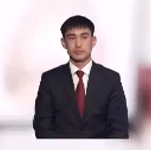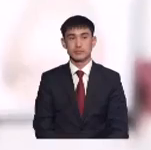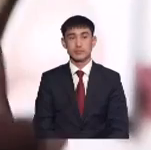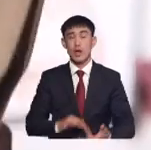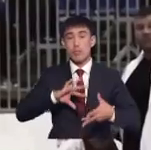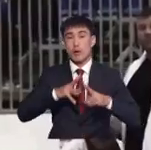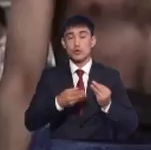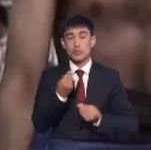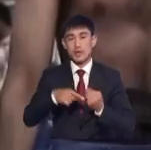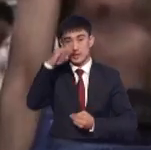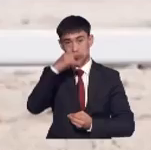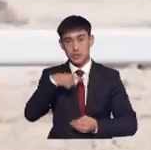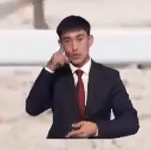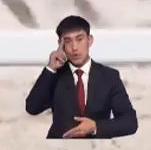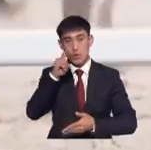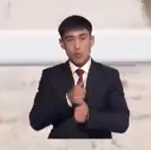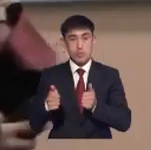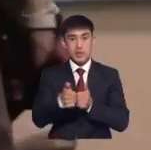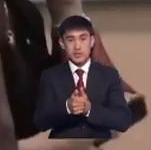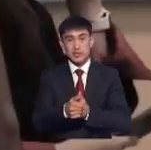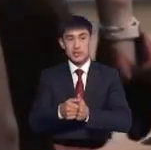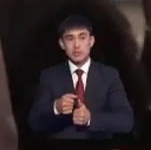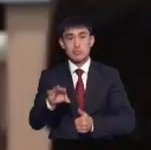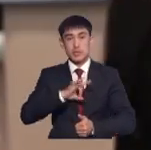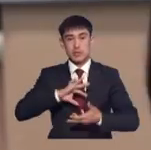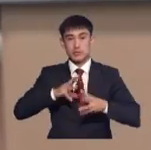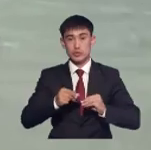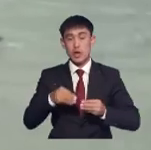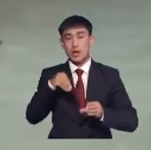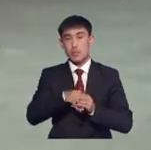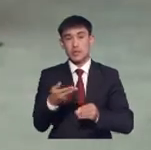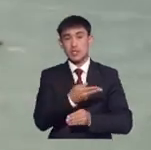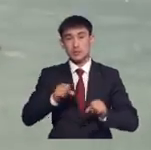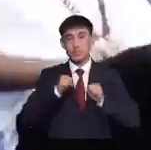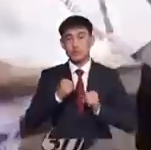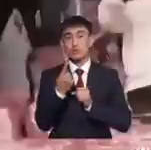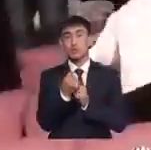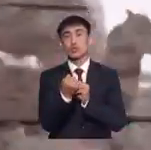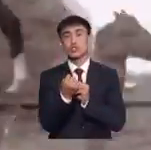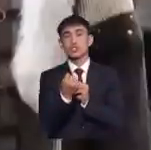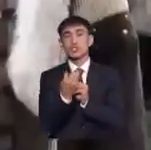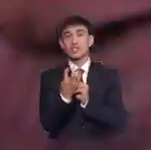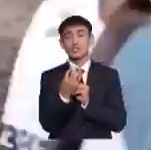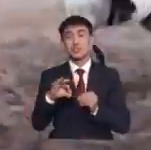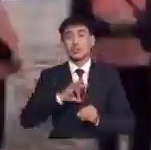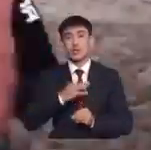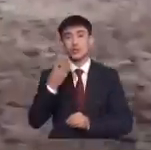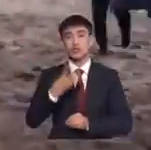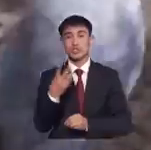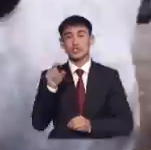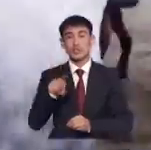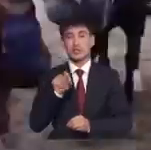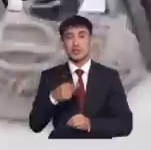По итогам игр Казахстан убедительно опередил соперников в медальном зачете. В копилке наших спортсменов 114 медалей. Из них 44